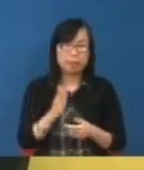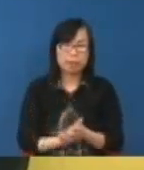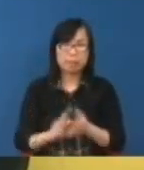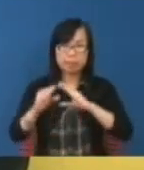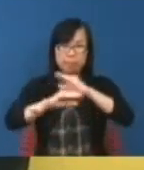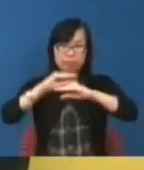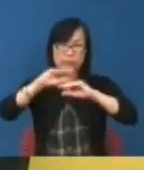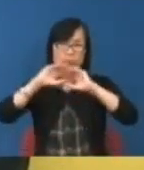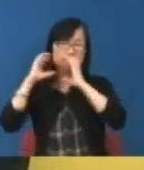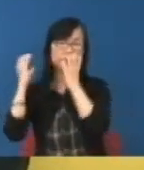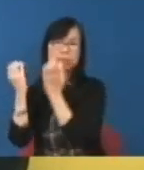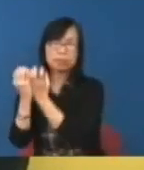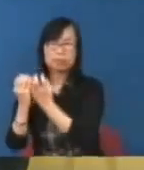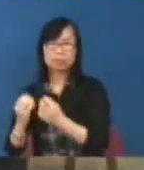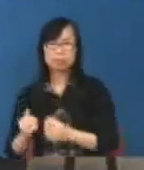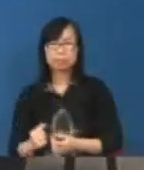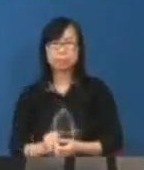係咪？中共，